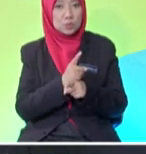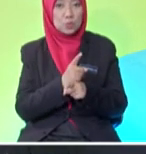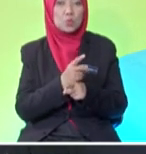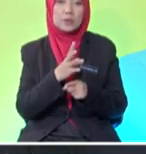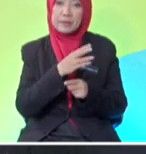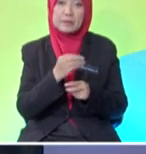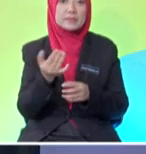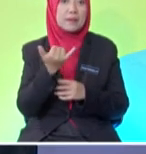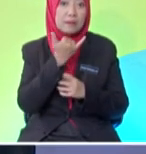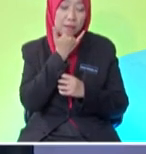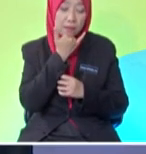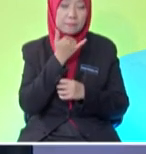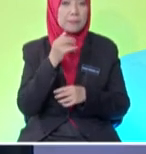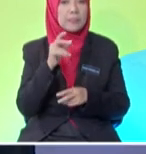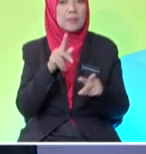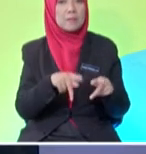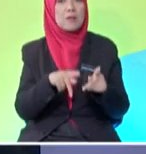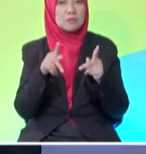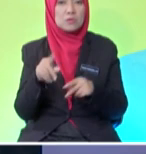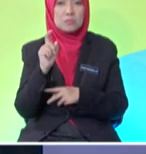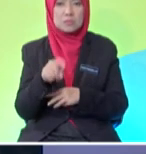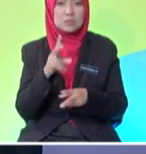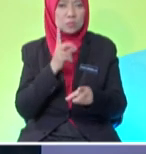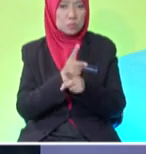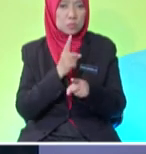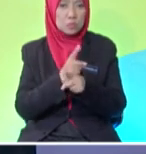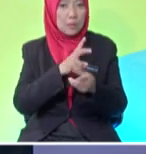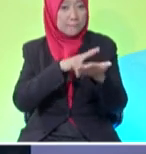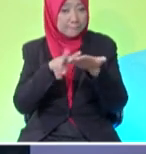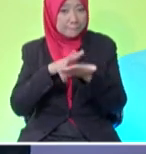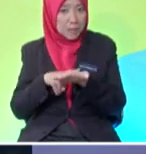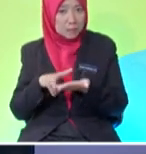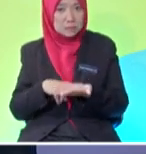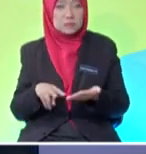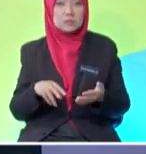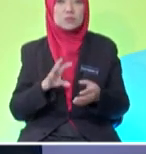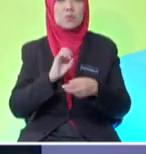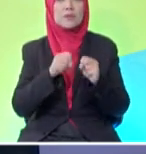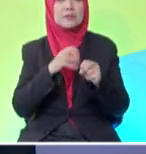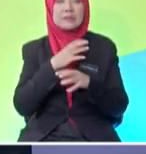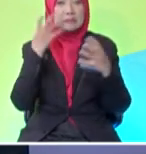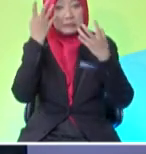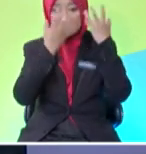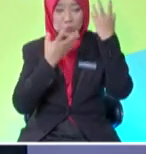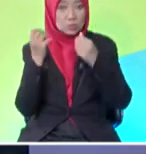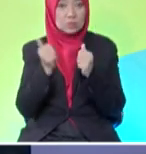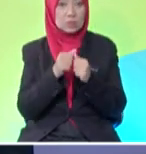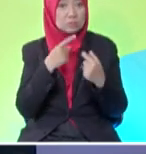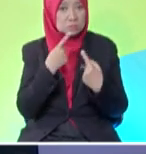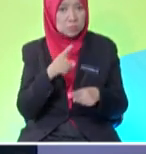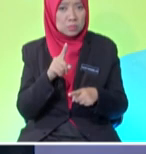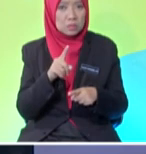Oke jadi belajar karena betul-betul teliti membaca Oke kenyataan yang diberi supaya kita tak keliru dengan jawaban betul yang